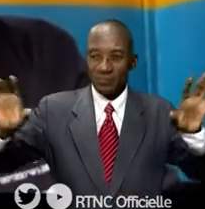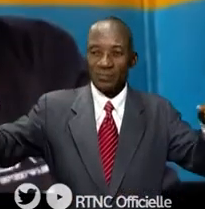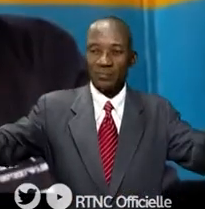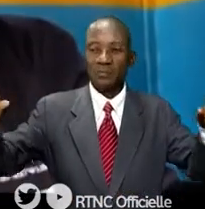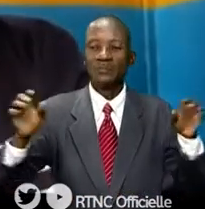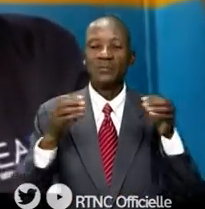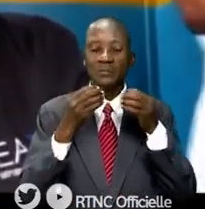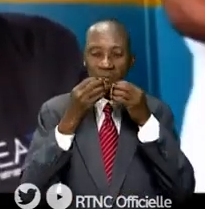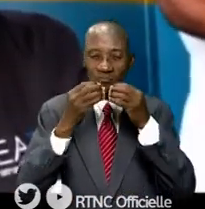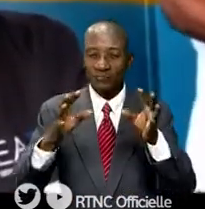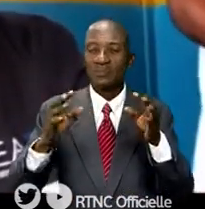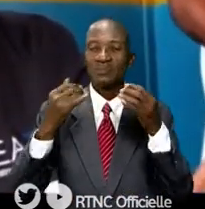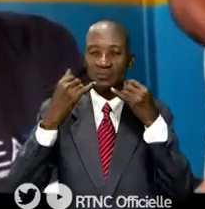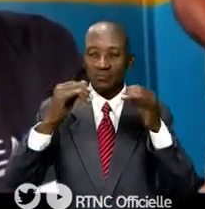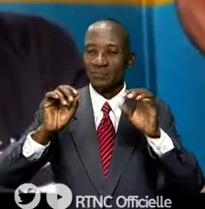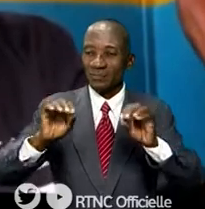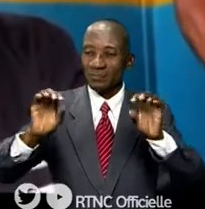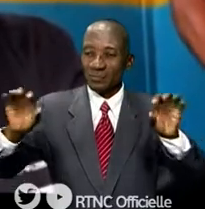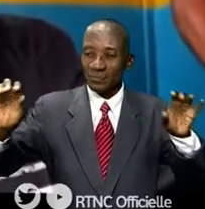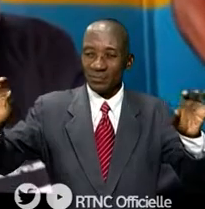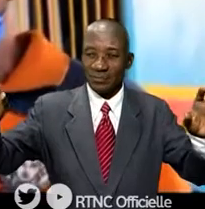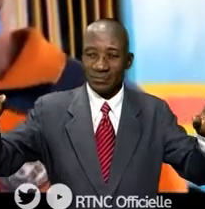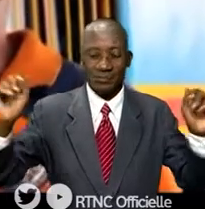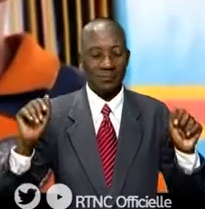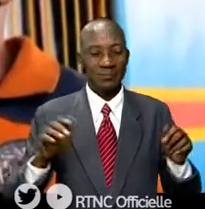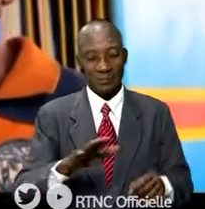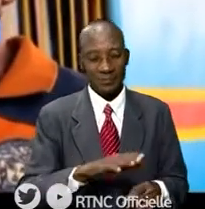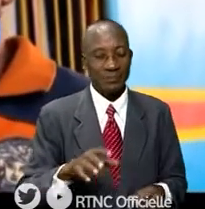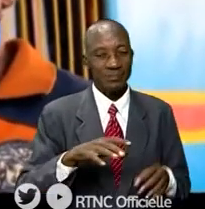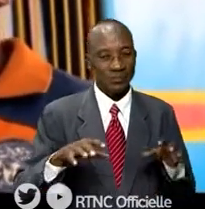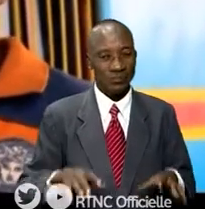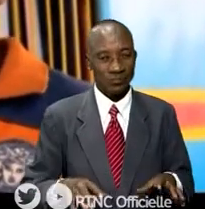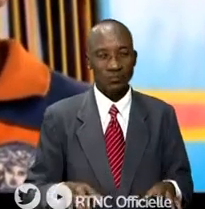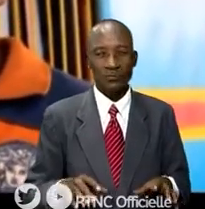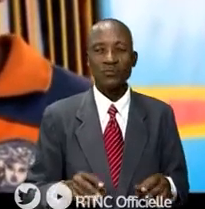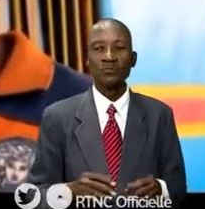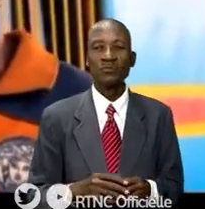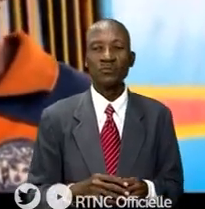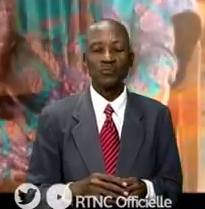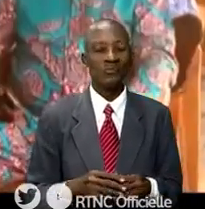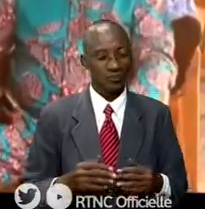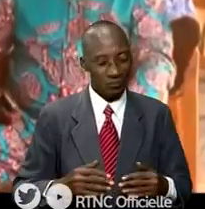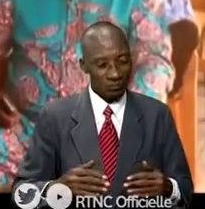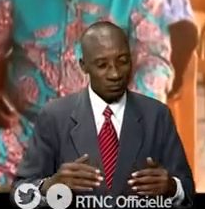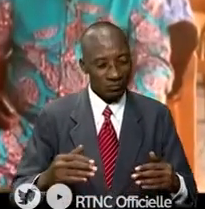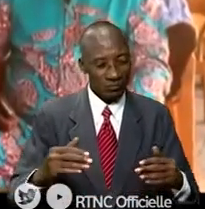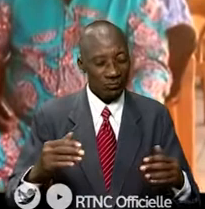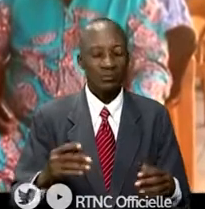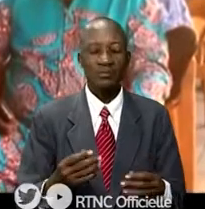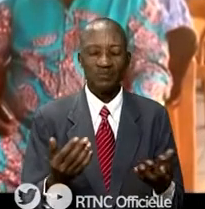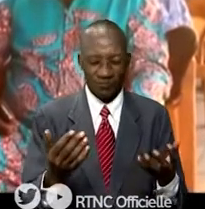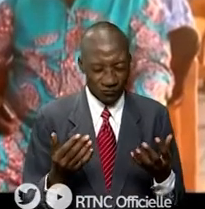aussi impliquée dans cette lutte. Voir la République démocratique du Congo en finir avec ces virus ravageurs, c'est le souhait du chef de